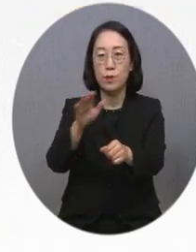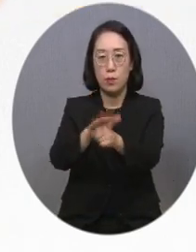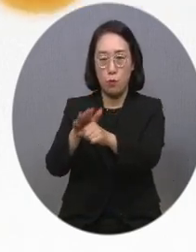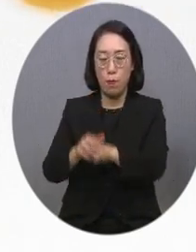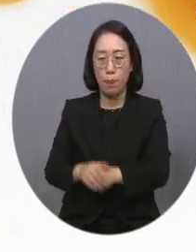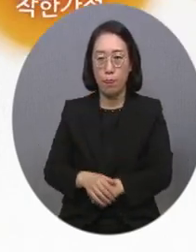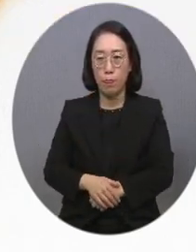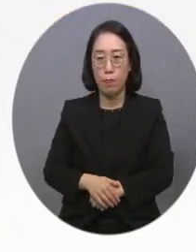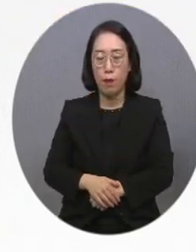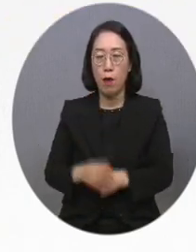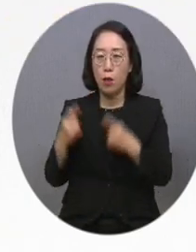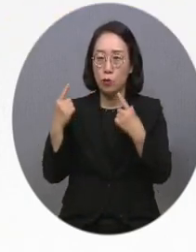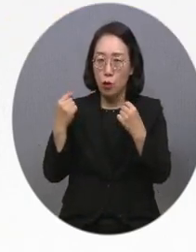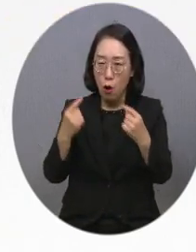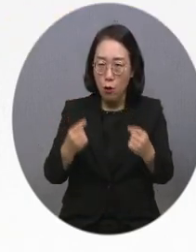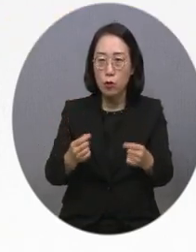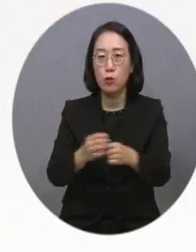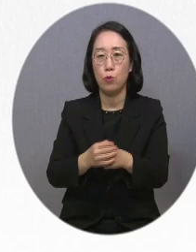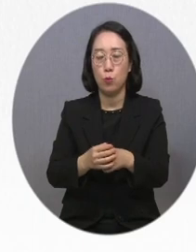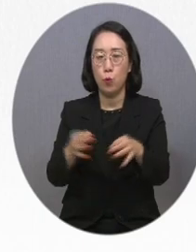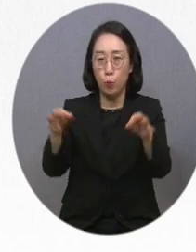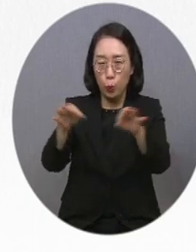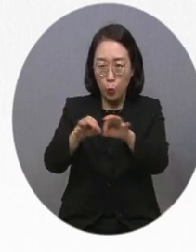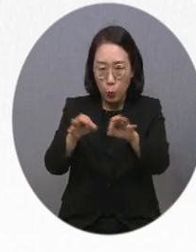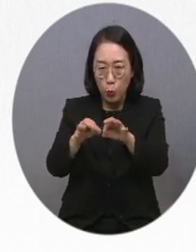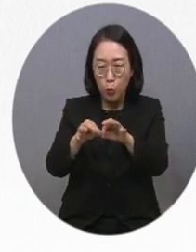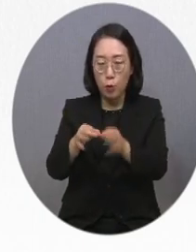정기적으로 나눔을 실천해 주시는 분들,